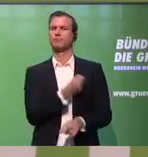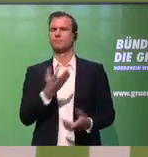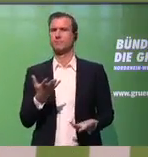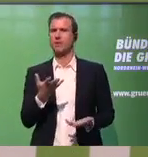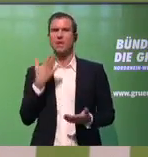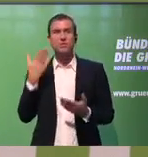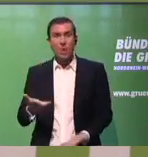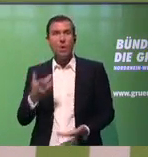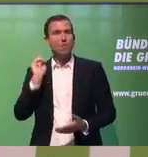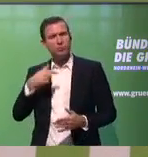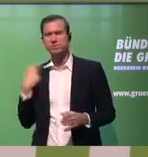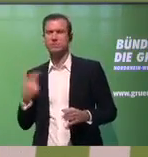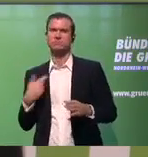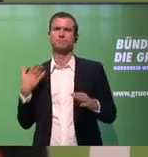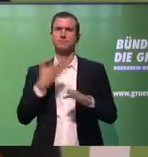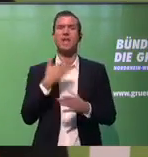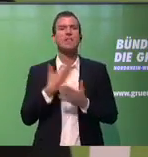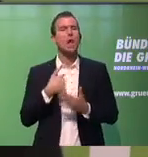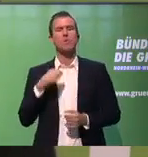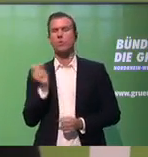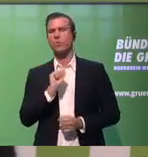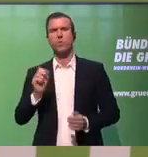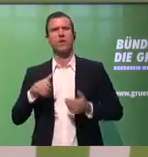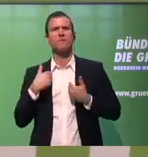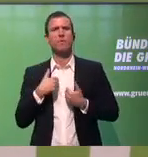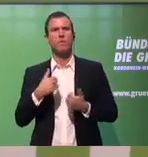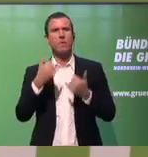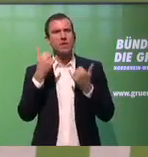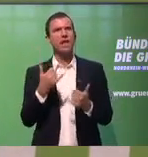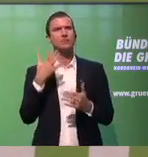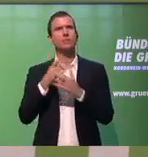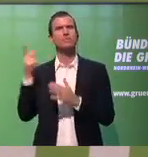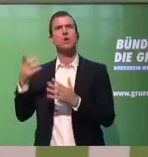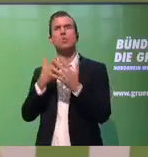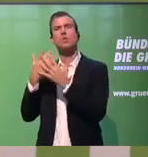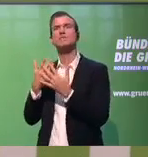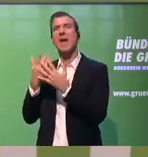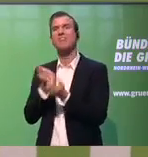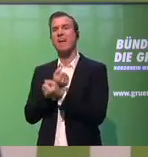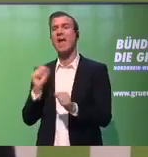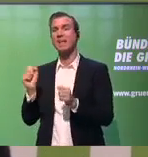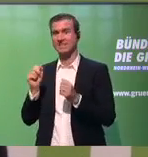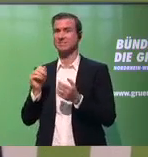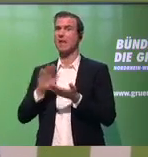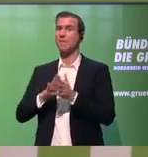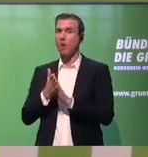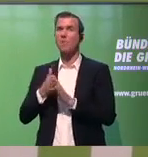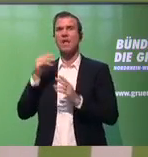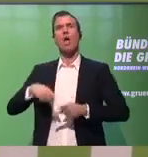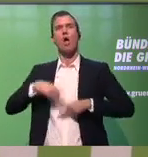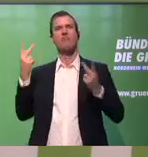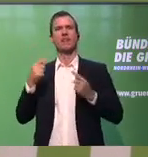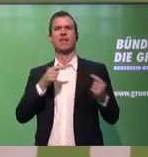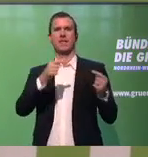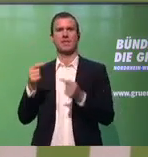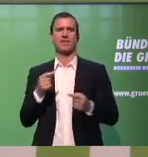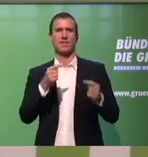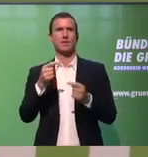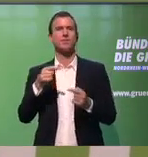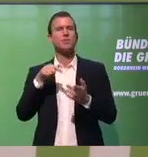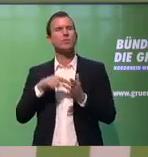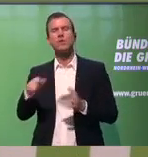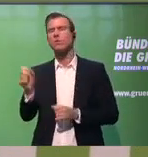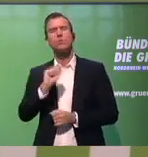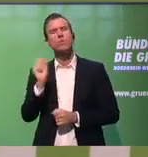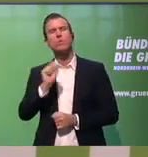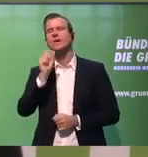genau reingehen. Und ich freue mich sehr deswegen, dass es jetzt zumindest bei dem USA-Freihandelsabkommen eine öffentliche Debatte dazu gibt. Das haben wir nämlich viel, viel, viel